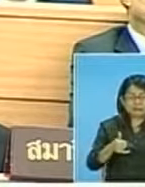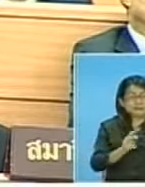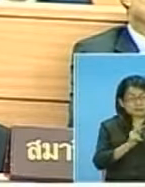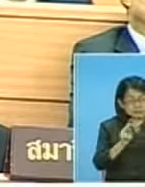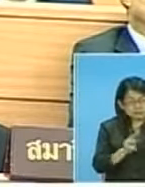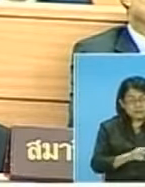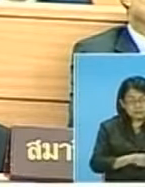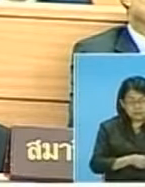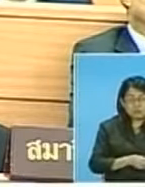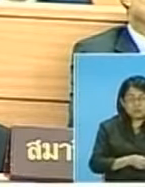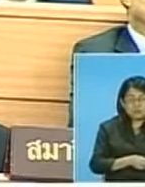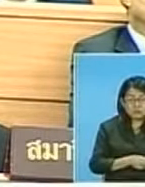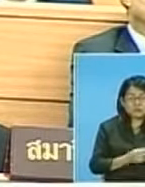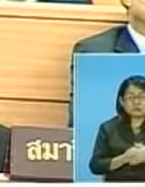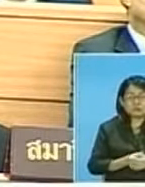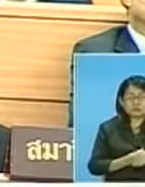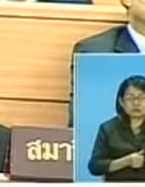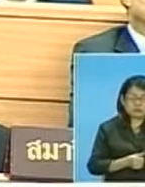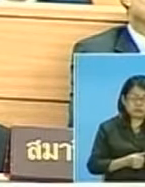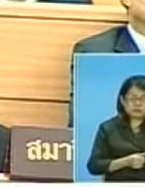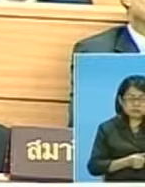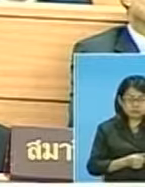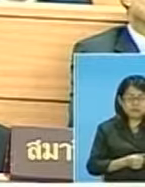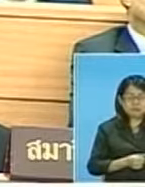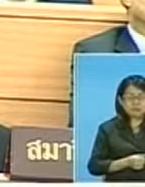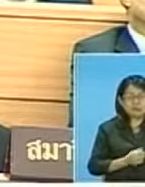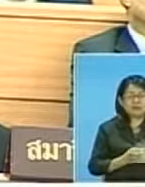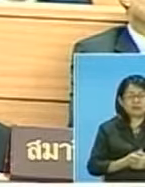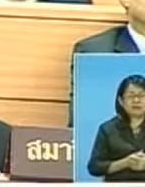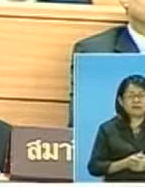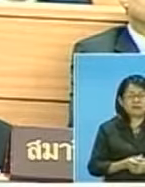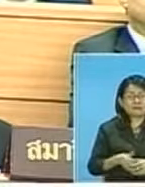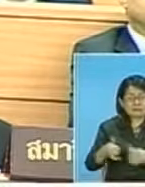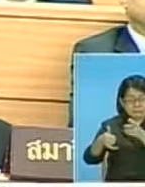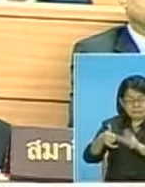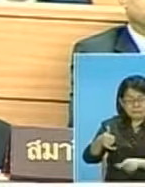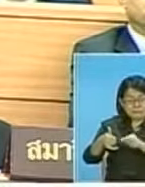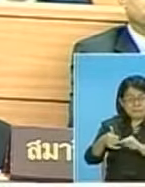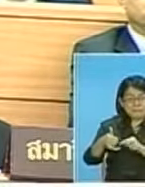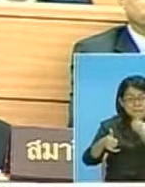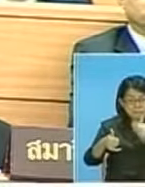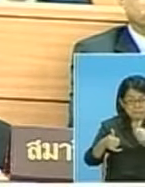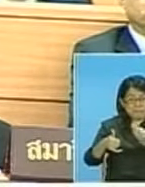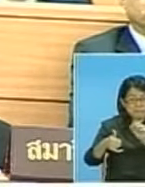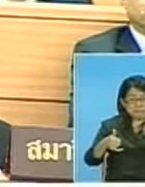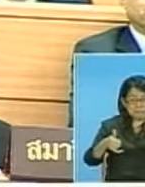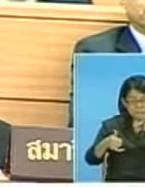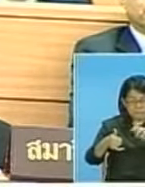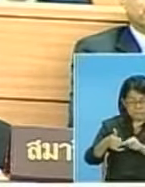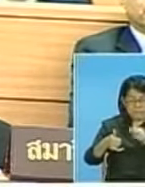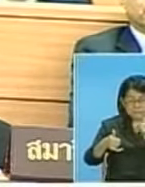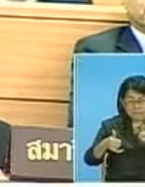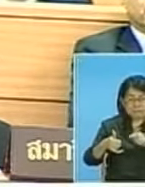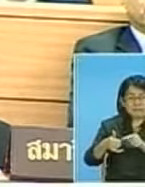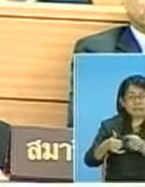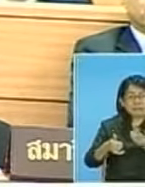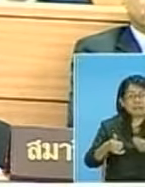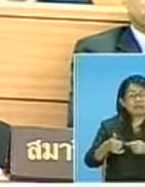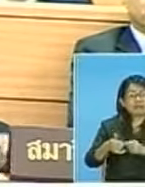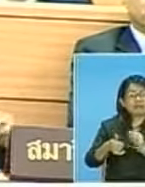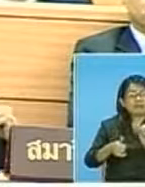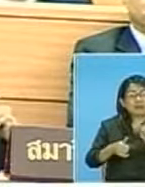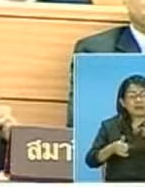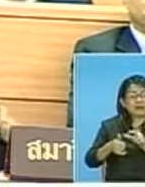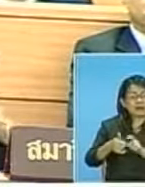รมการก็เห็นดีก็คงจะตระหนักดีว่าคุณสมบัติที่ดีของส.ส.ส.ส.ร.หรือว่าสมาชิกรัฐธรรม